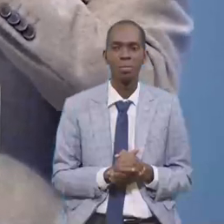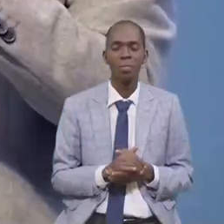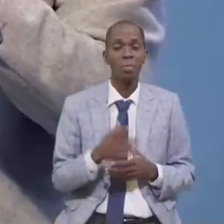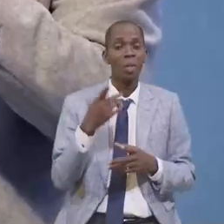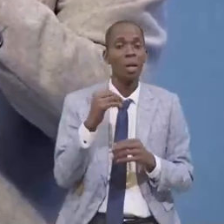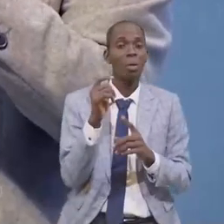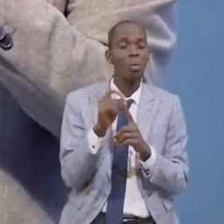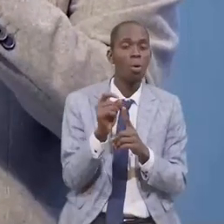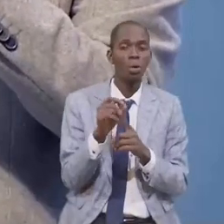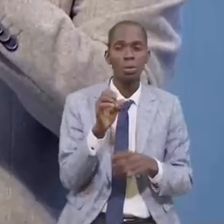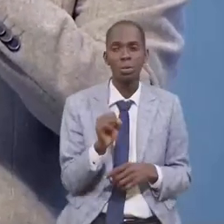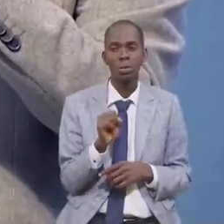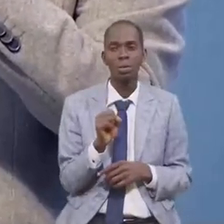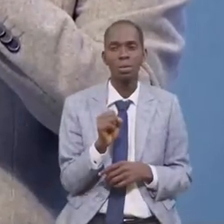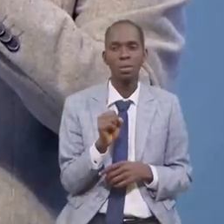paroles,